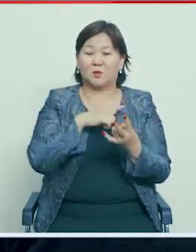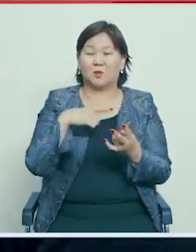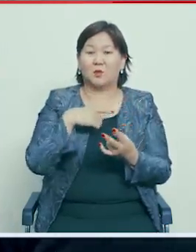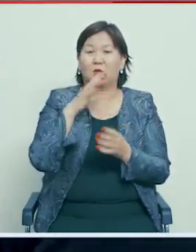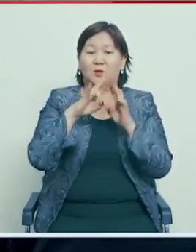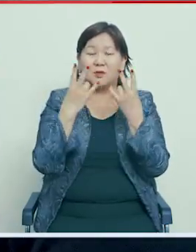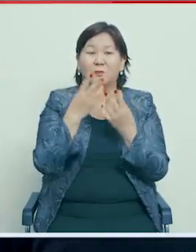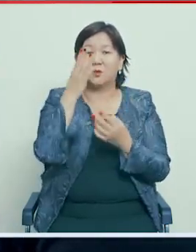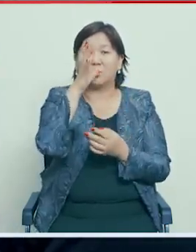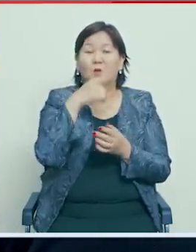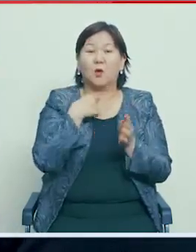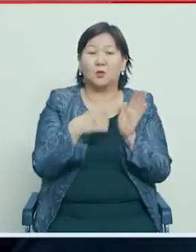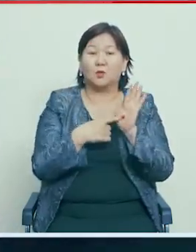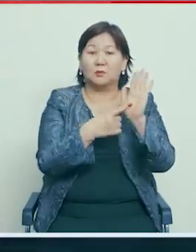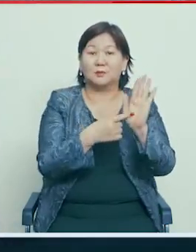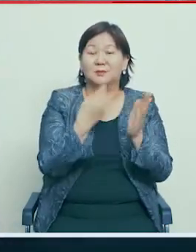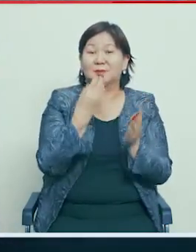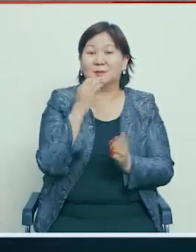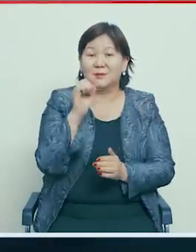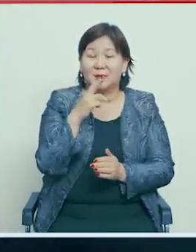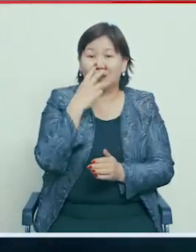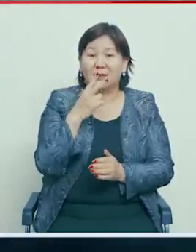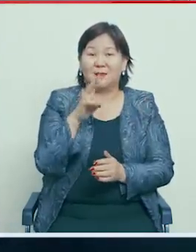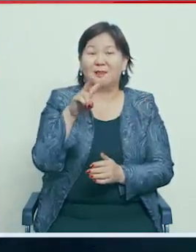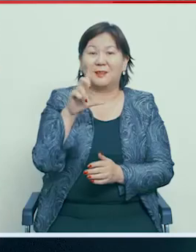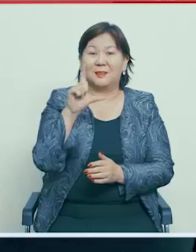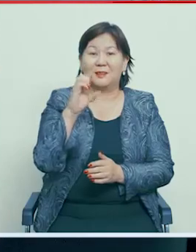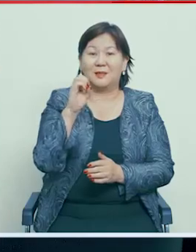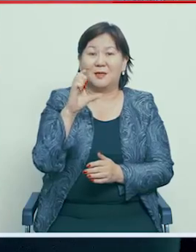дуу хоолойг харуулахын тулд жишээлбэл сая лид